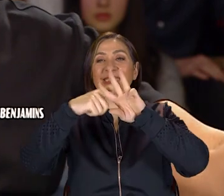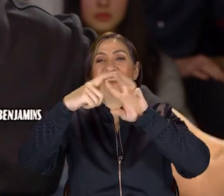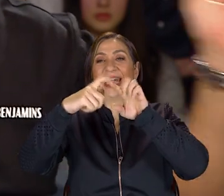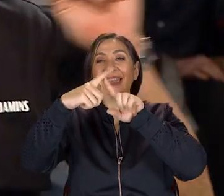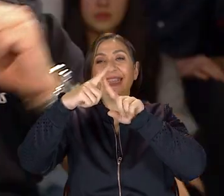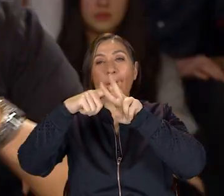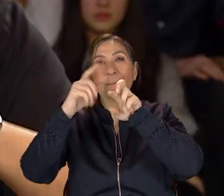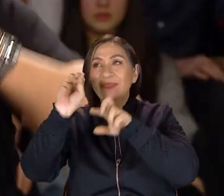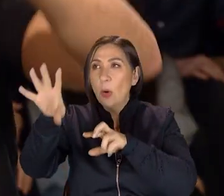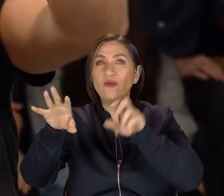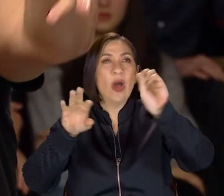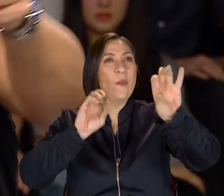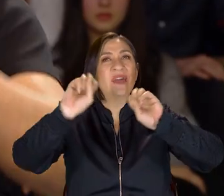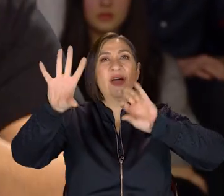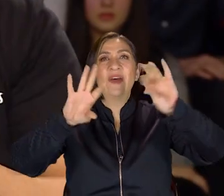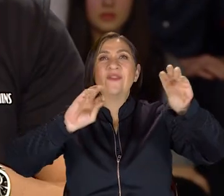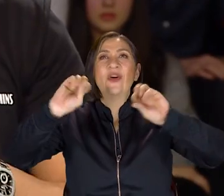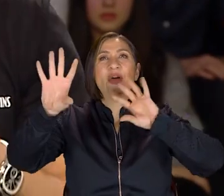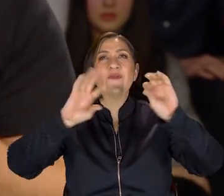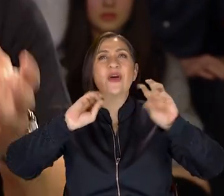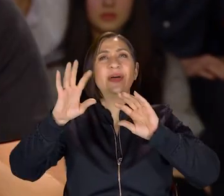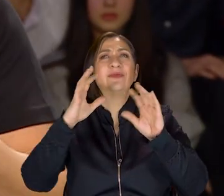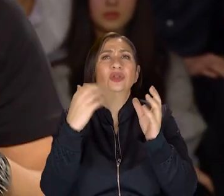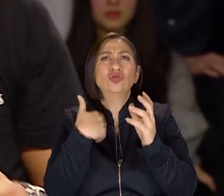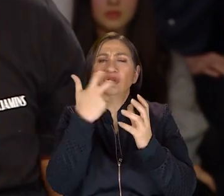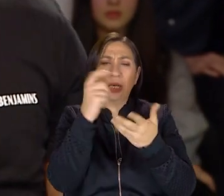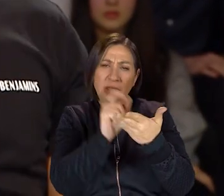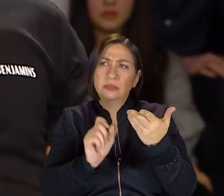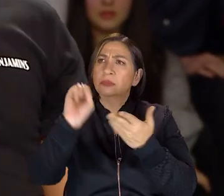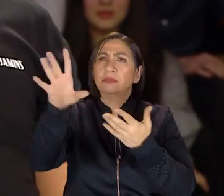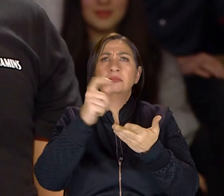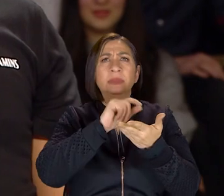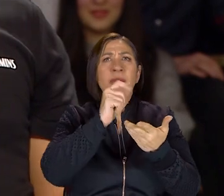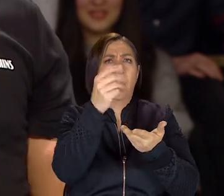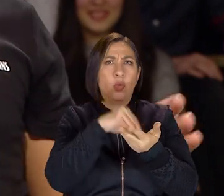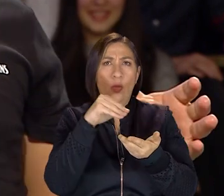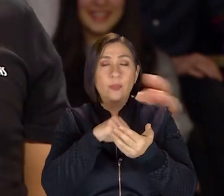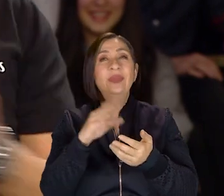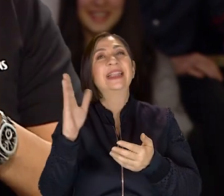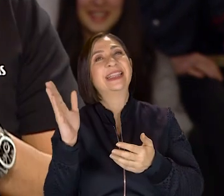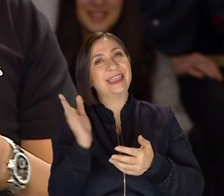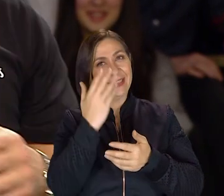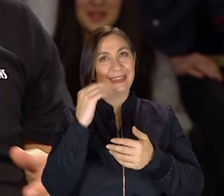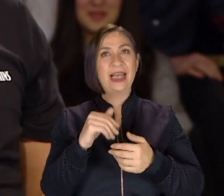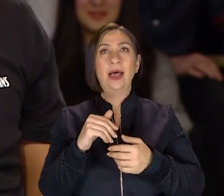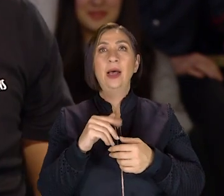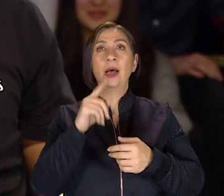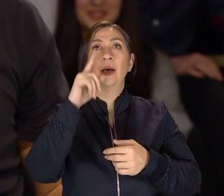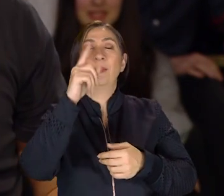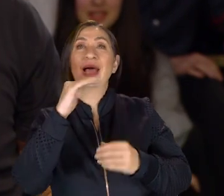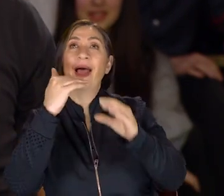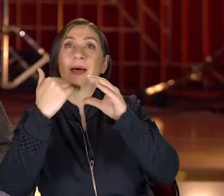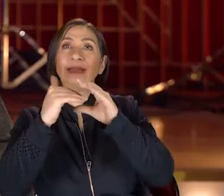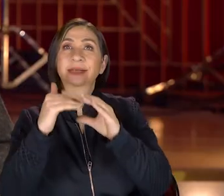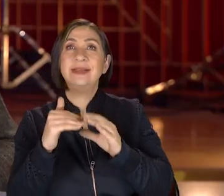veriyorum, ona veriyorum, buna veriyorum, Hakan'ın Peker'e veriyorum. Veriyorum yani. Veriyor, evet. Filan. Neyse abi, bir koydum. Ama